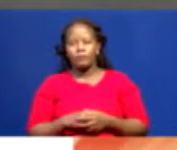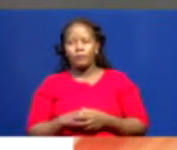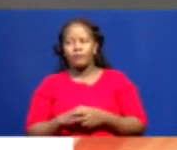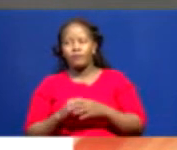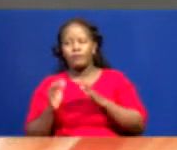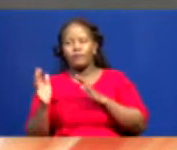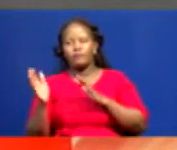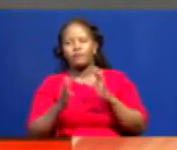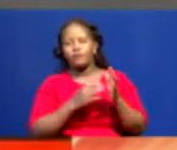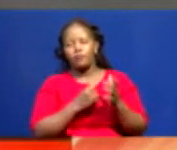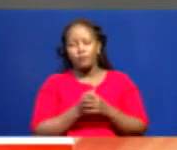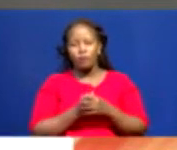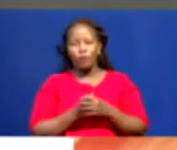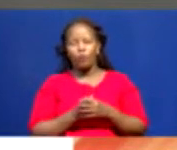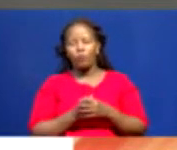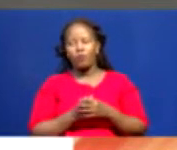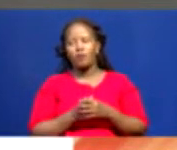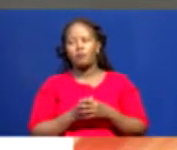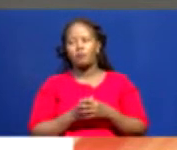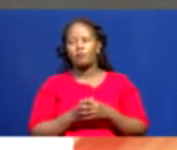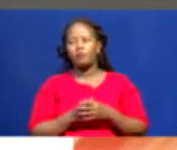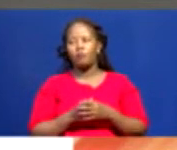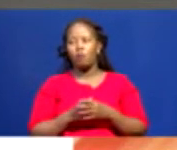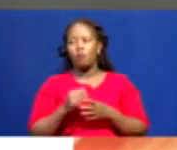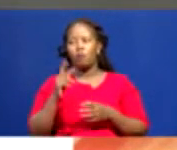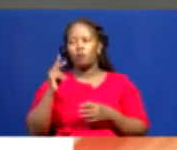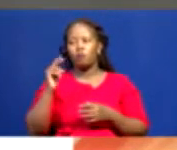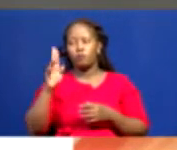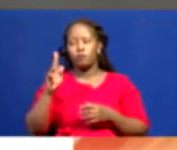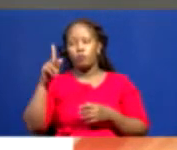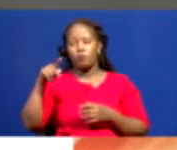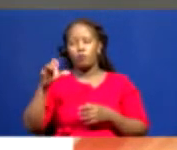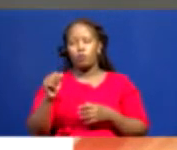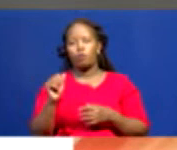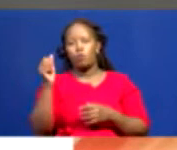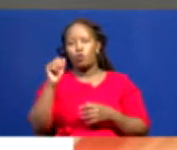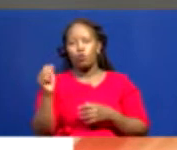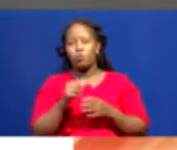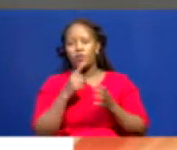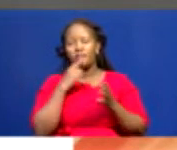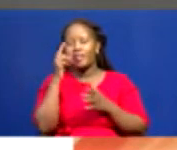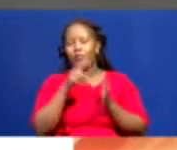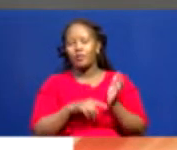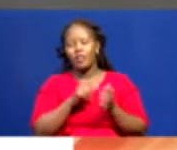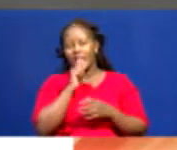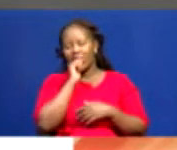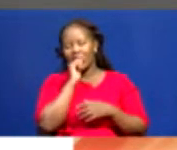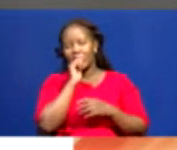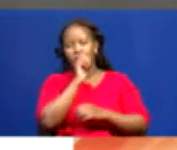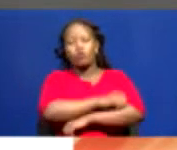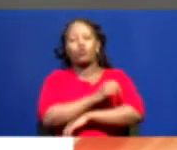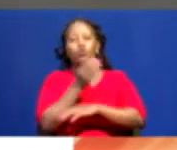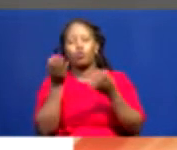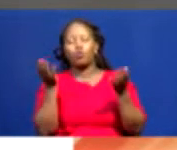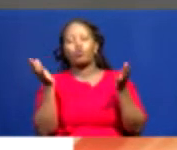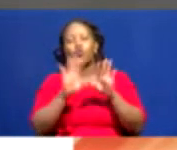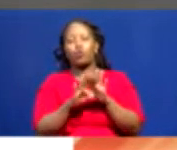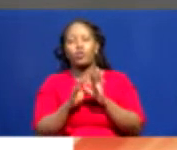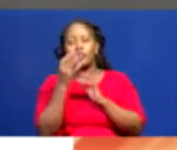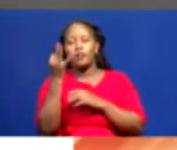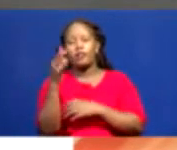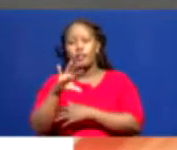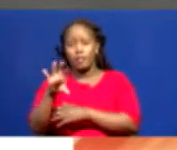The Kenya Secondary School Heads Association has expressed regrets over closure of schools in three counties amid anti-government